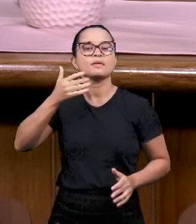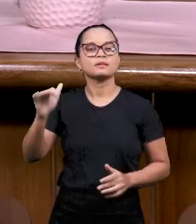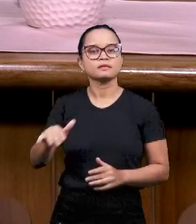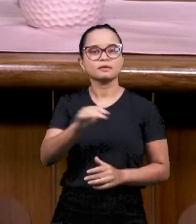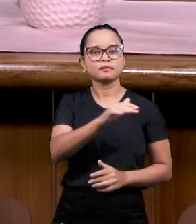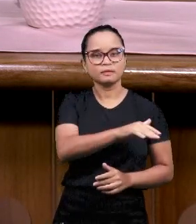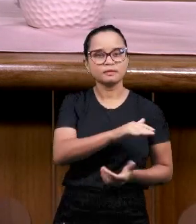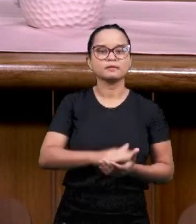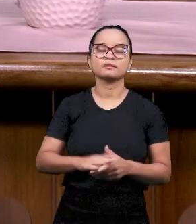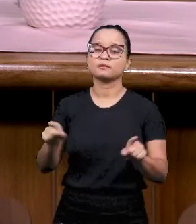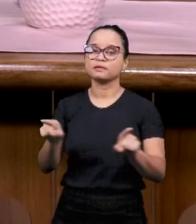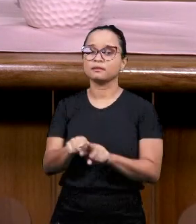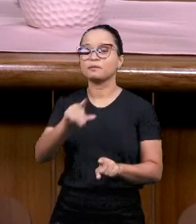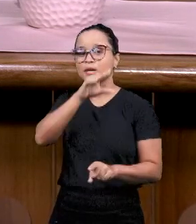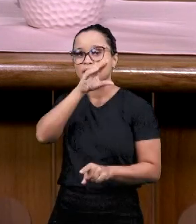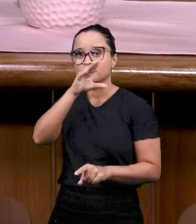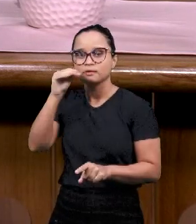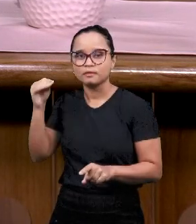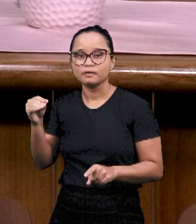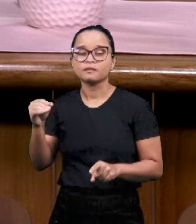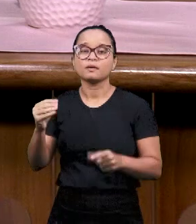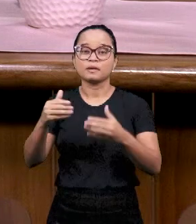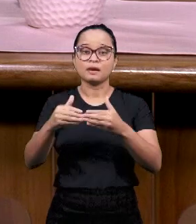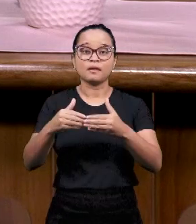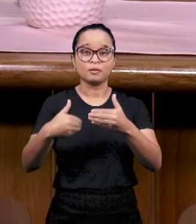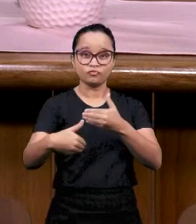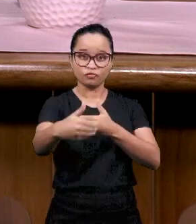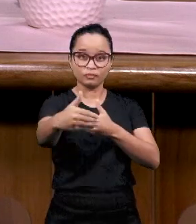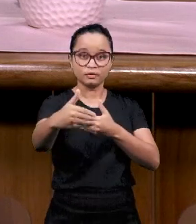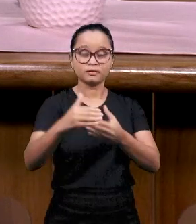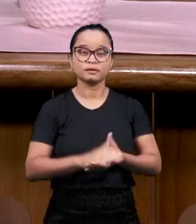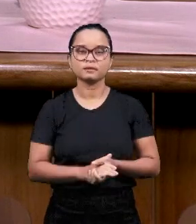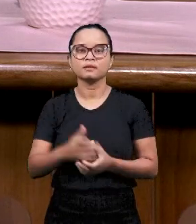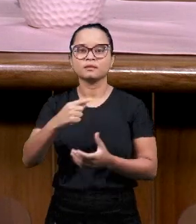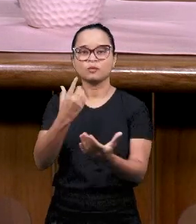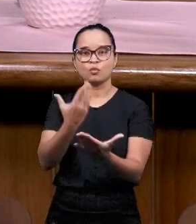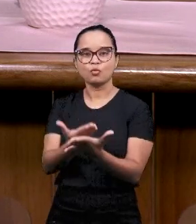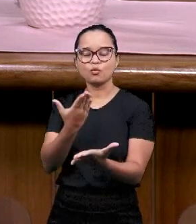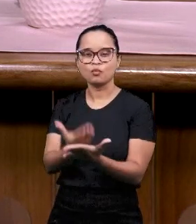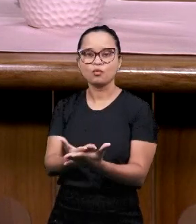enfants intermédiaires et adolescents, parce qu'à partir de maintenant, elles vont